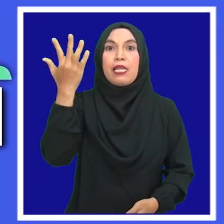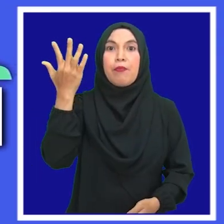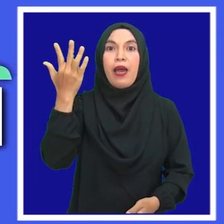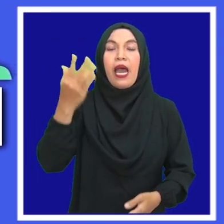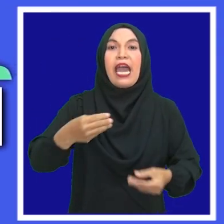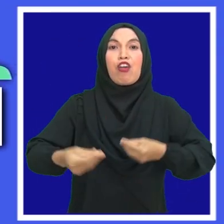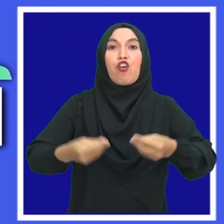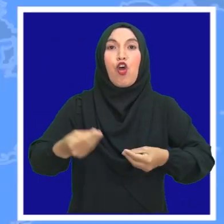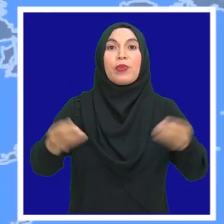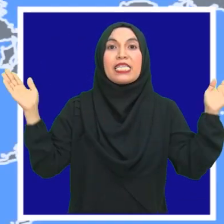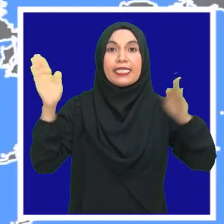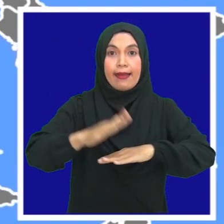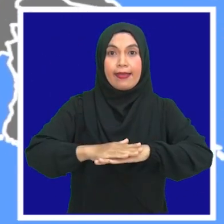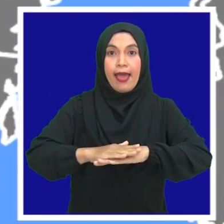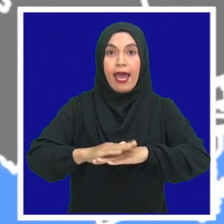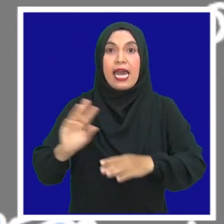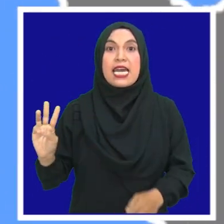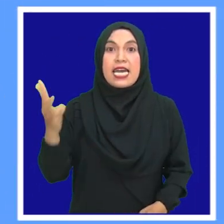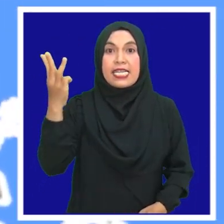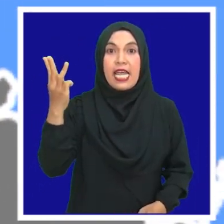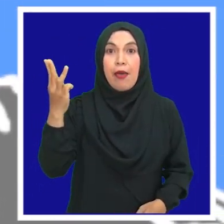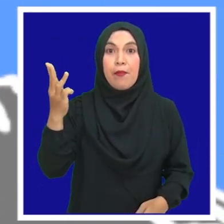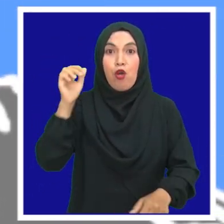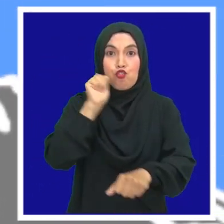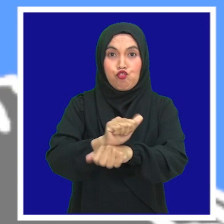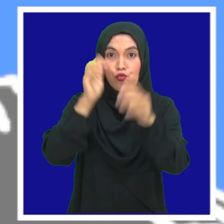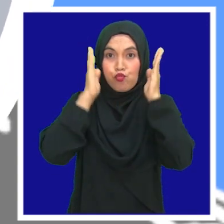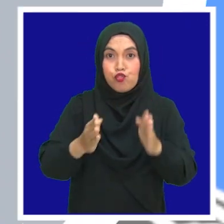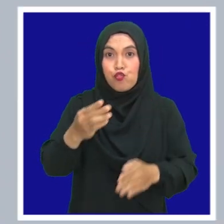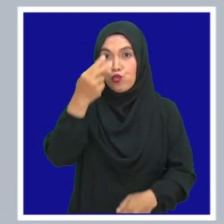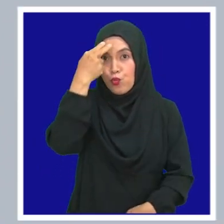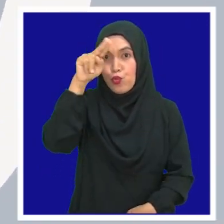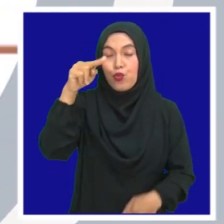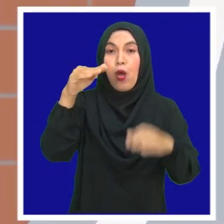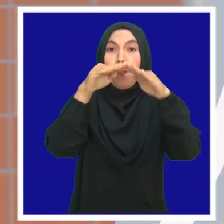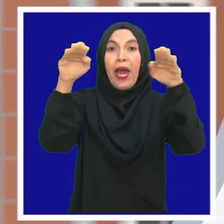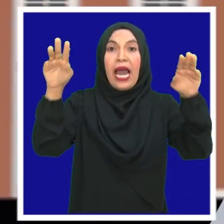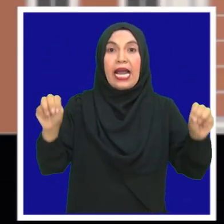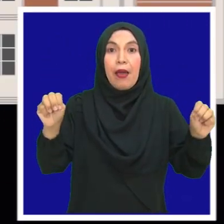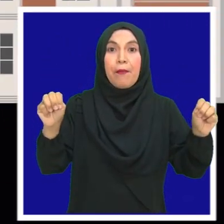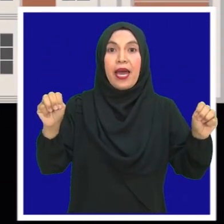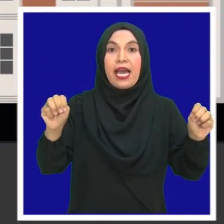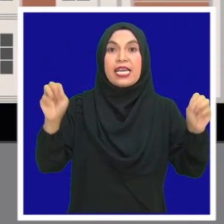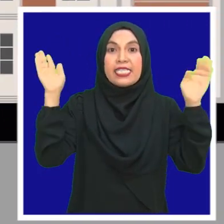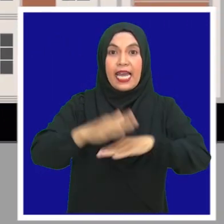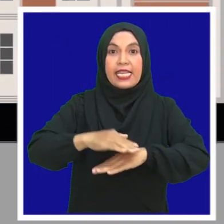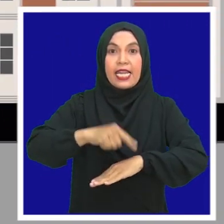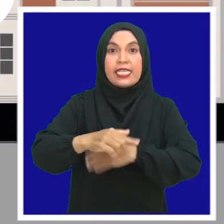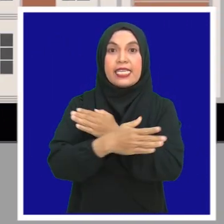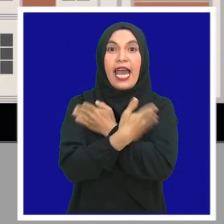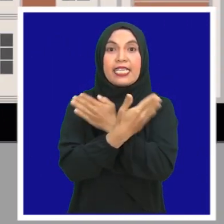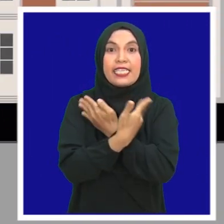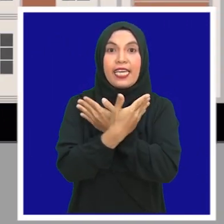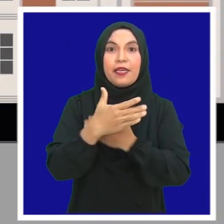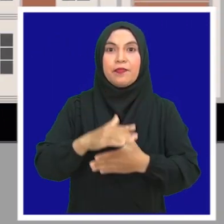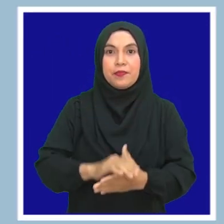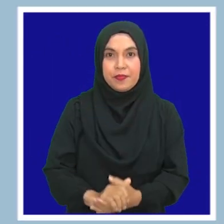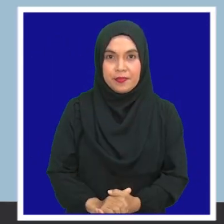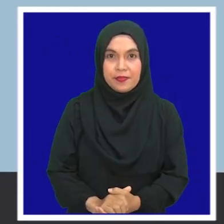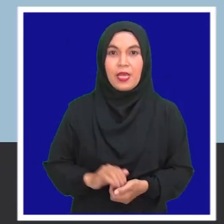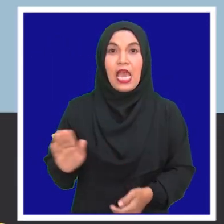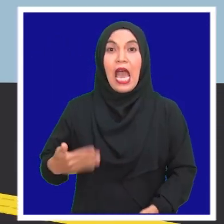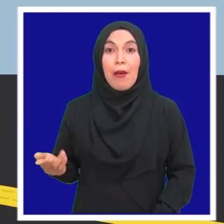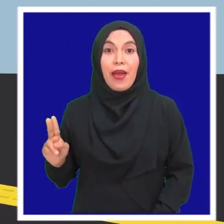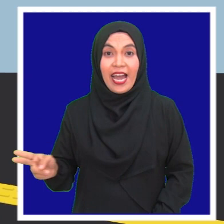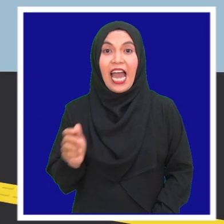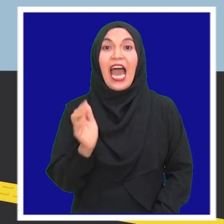ekonomi syariah. Jeng anu kagenep, jinayah. Anu dihususkan kanggo Mahkamah Syariah di Aceh. Naha